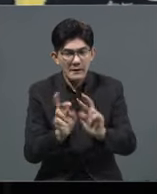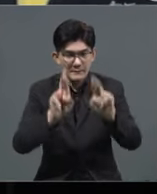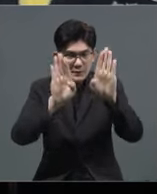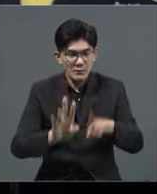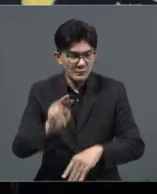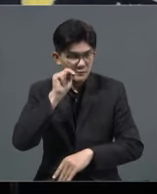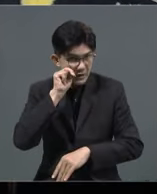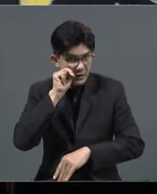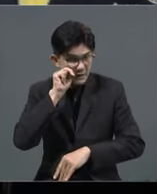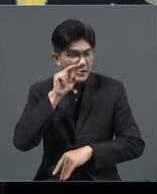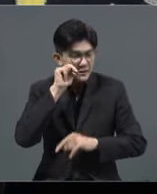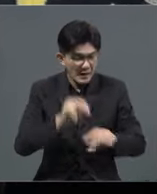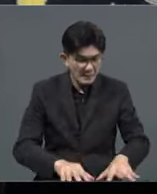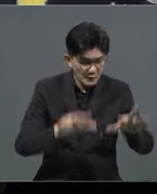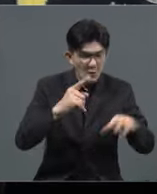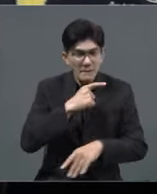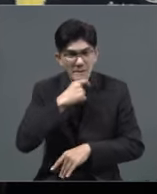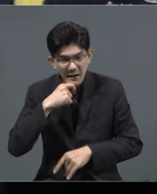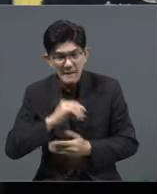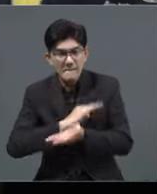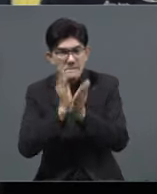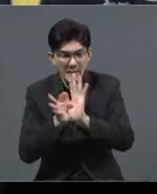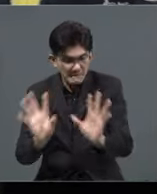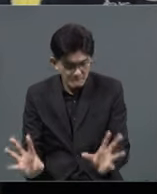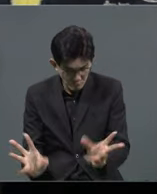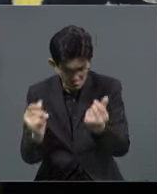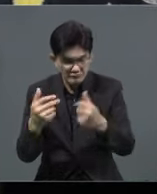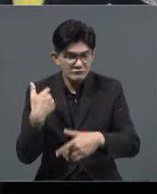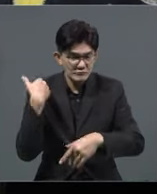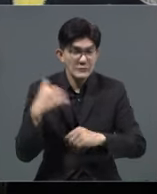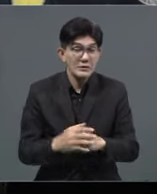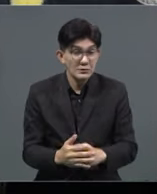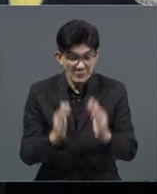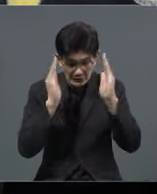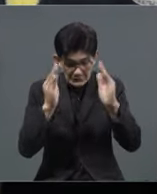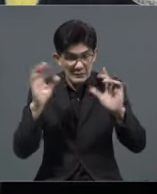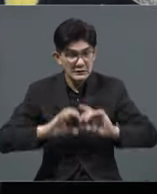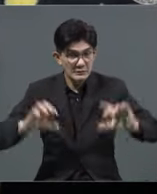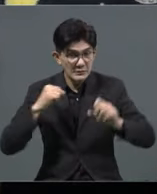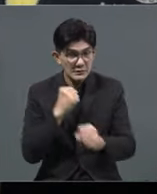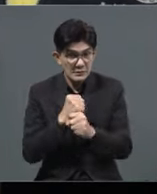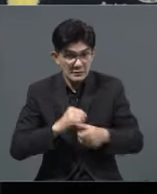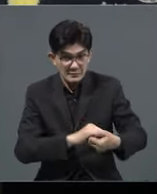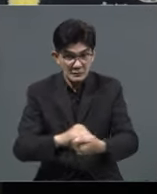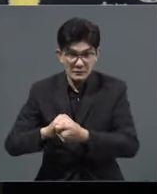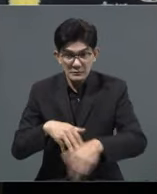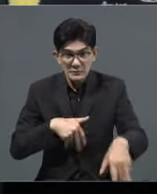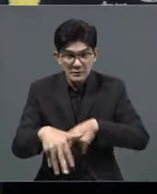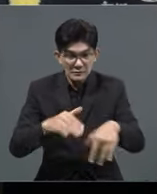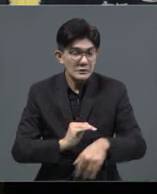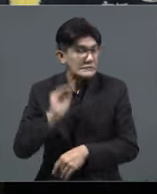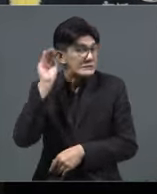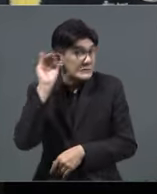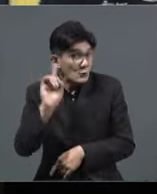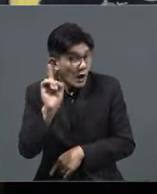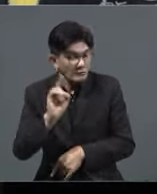านในเรื่องของน้ำท่วมน้ำแล้งเนี่ยให้มันหมดไปสักทีนะครับด้วยความตั้งใจของรัฐบาลร่วมมือกันกับประชาชนผมเชื่อว่าเราจะ